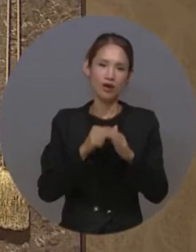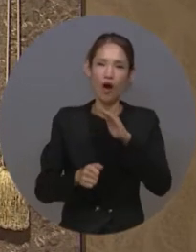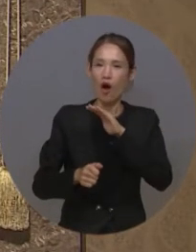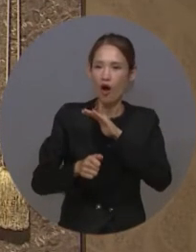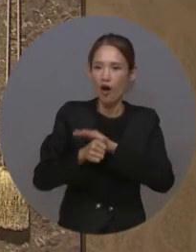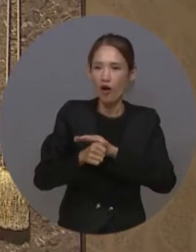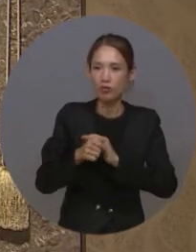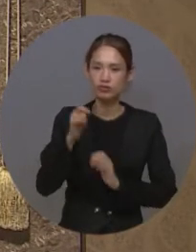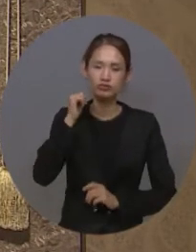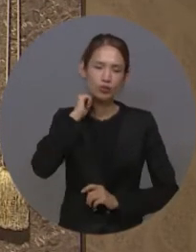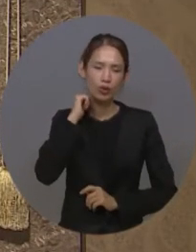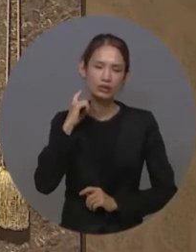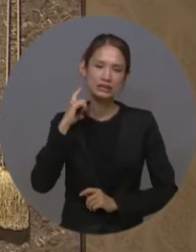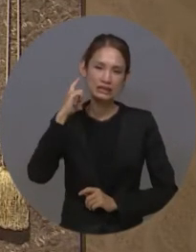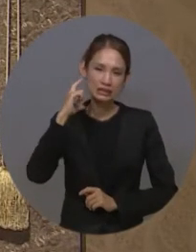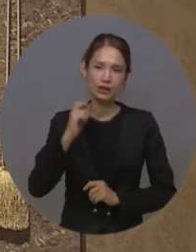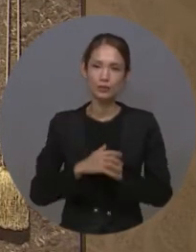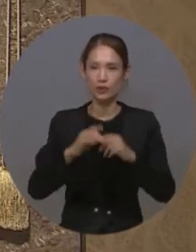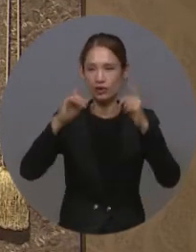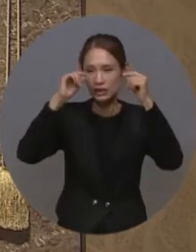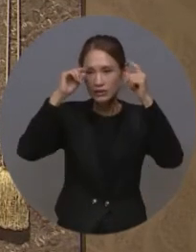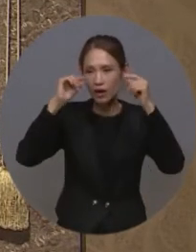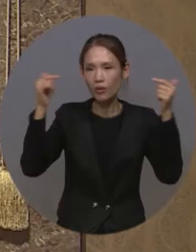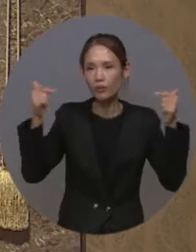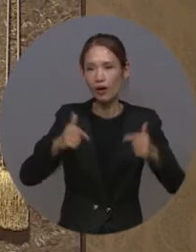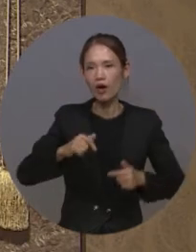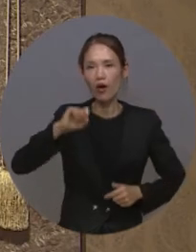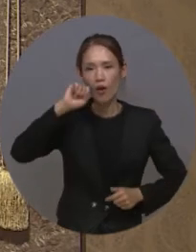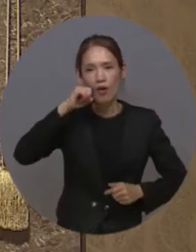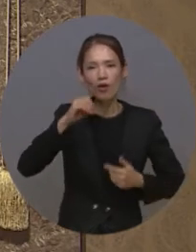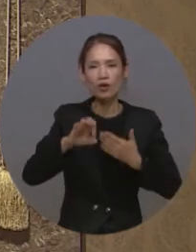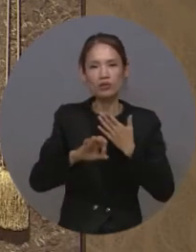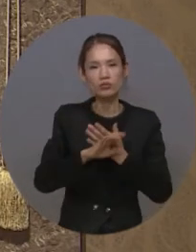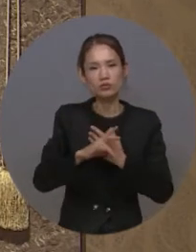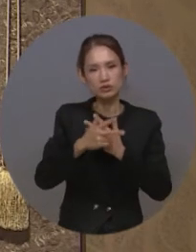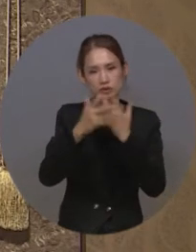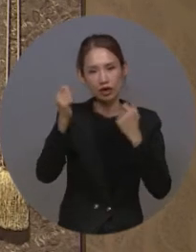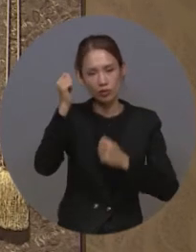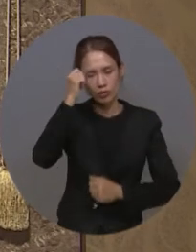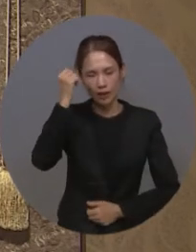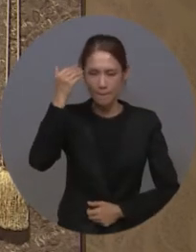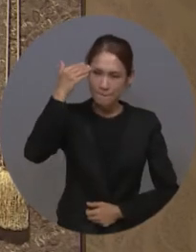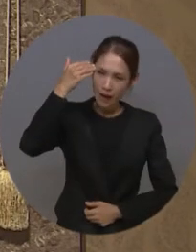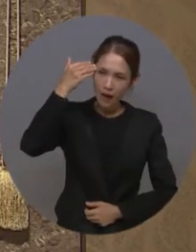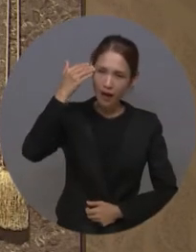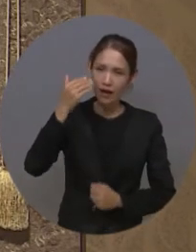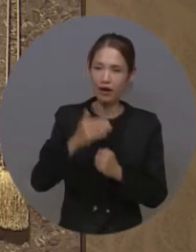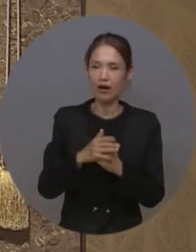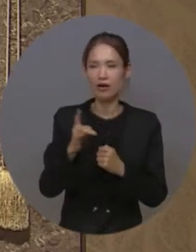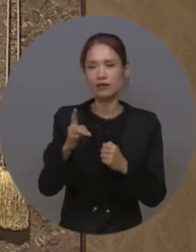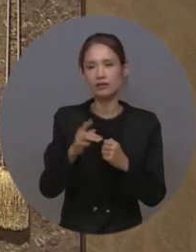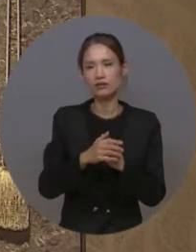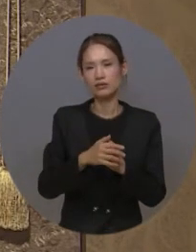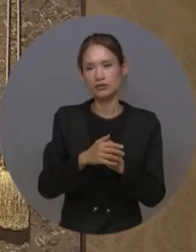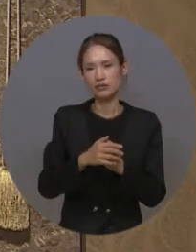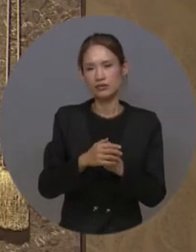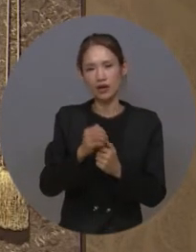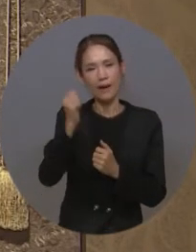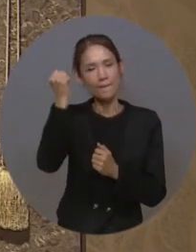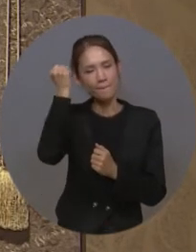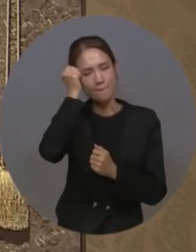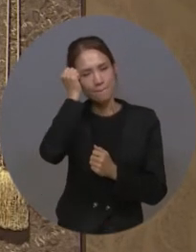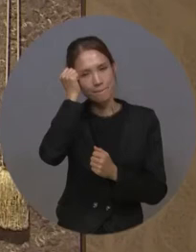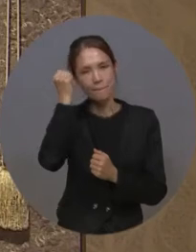시작해서 목의 긴장이 풀리지 않기 때문에 자는 동안에 숙면을 방해하는 되게 중요한 요소 중의 하나가 100 이더라구요